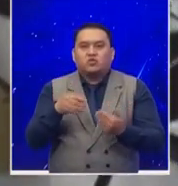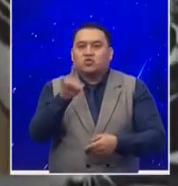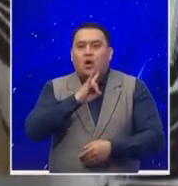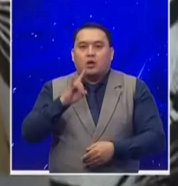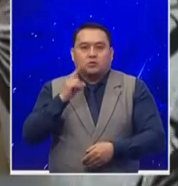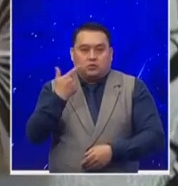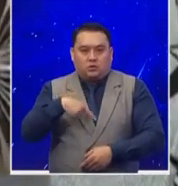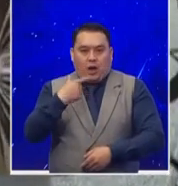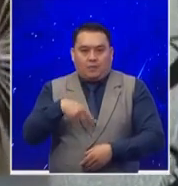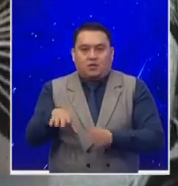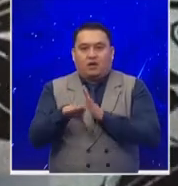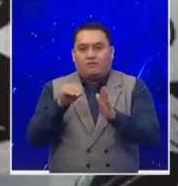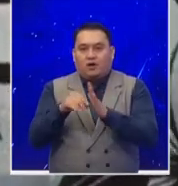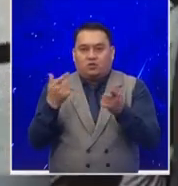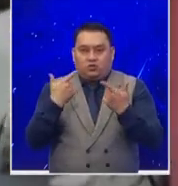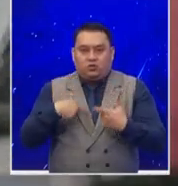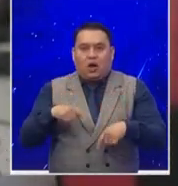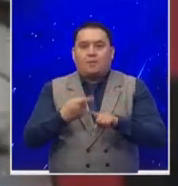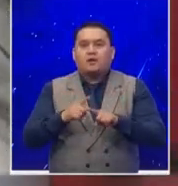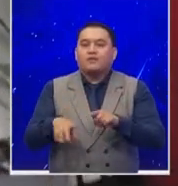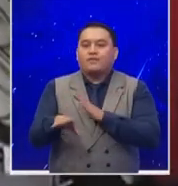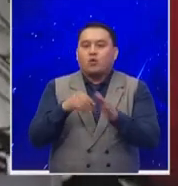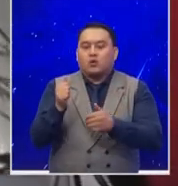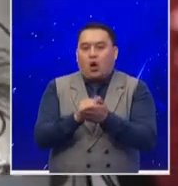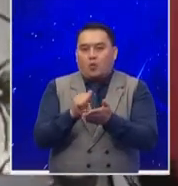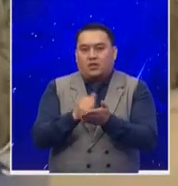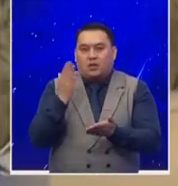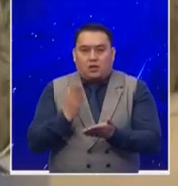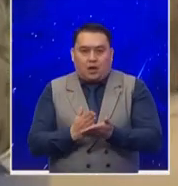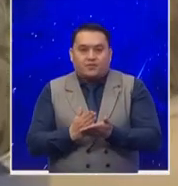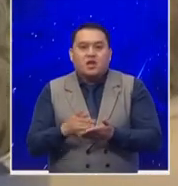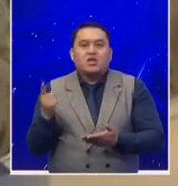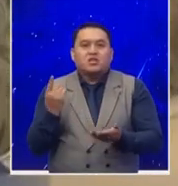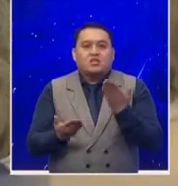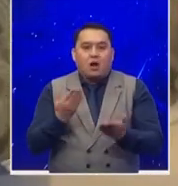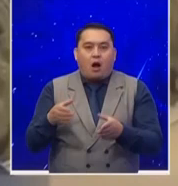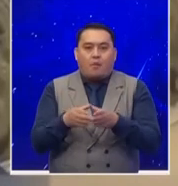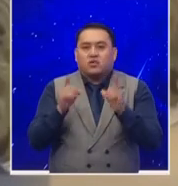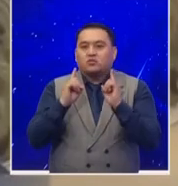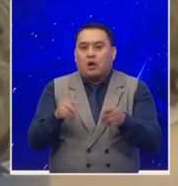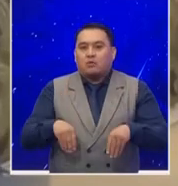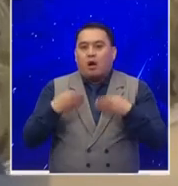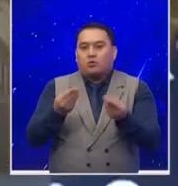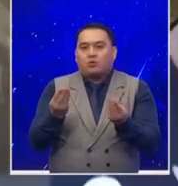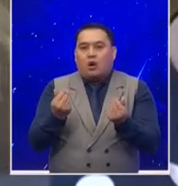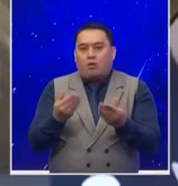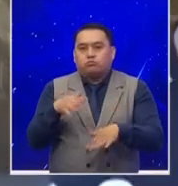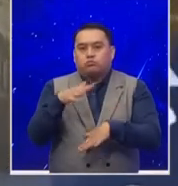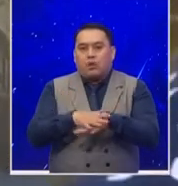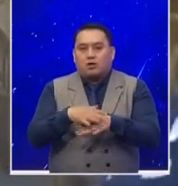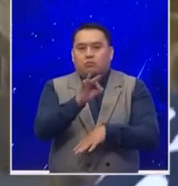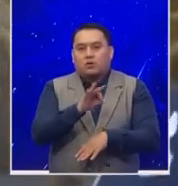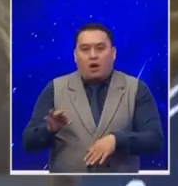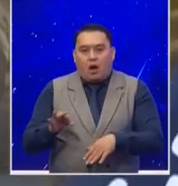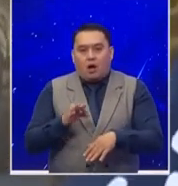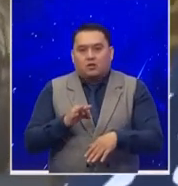женщины добровольно согласились на сделку, и на руках у них соответствующие документы. Но даже если компания согласится отдать деньги, банковские